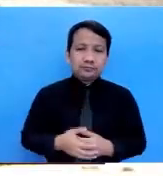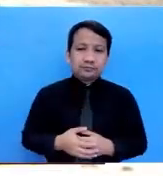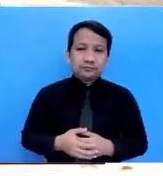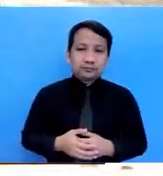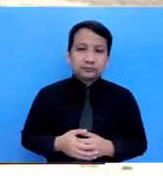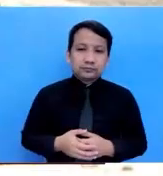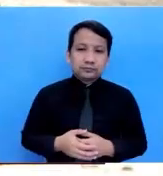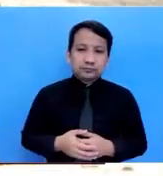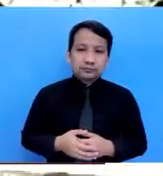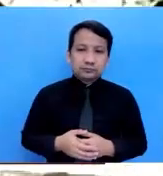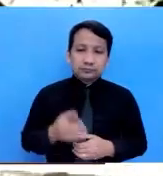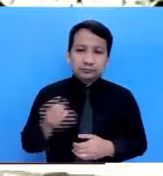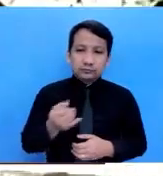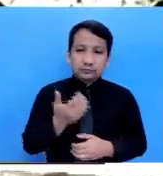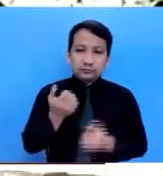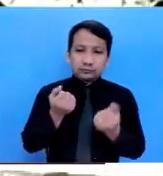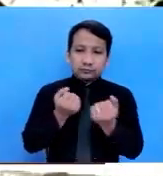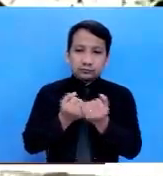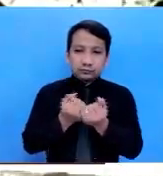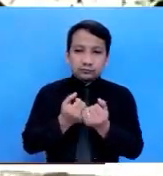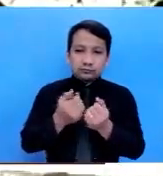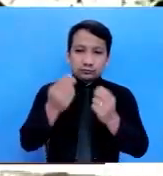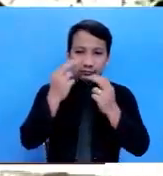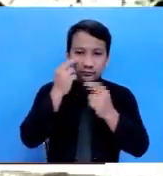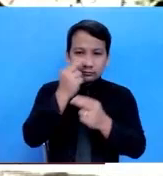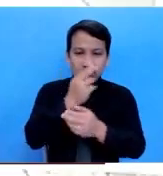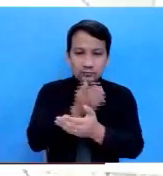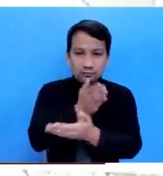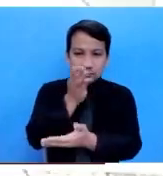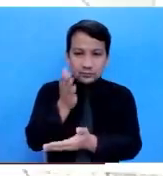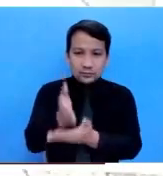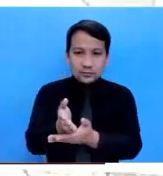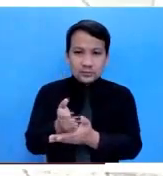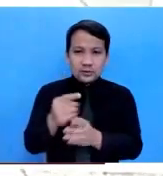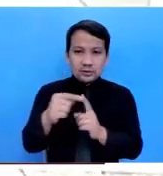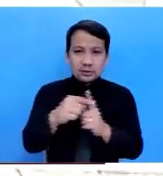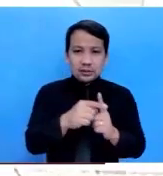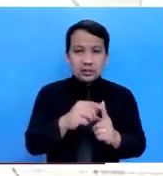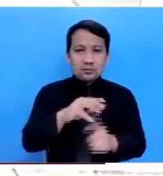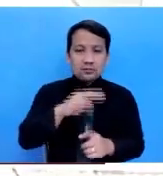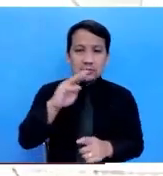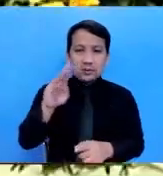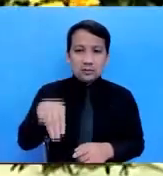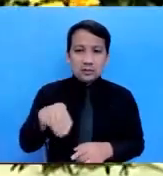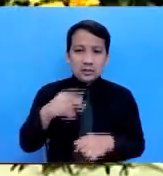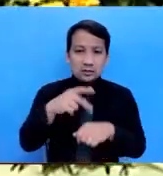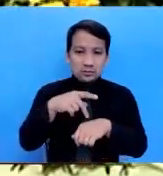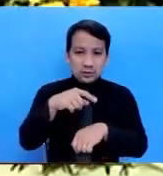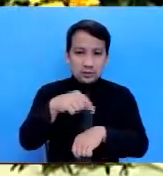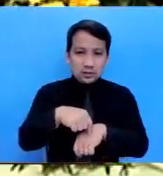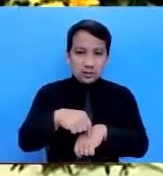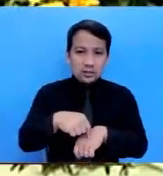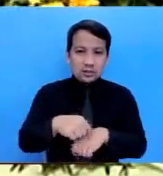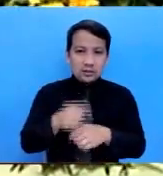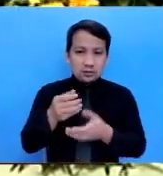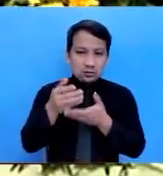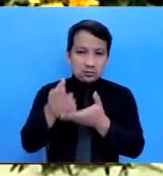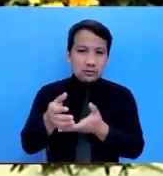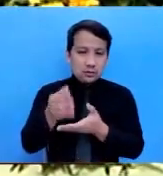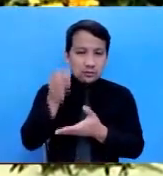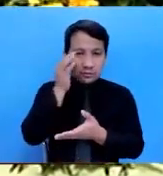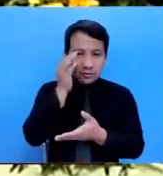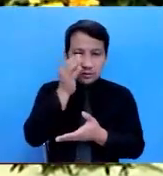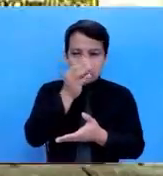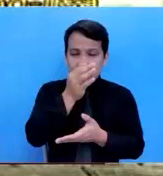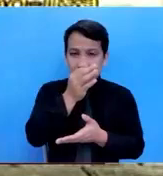Samantala, ilang taga-suporta ng dating Pangulo ang nagtungo sa kanyang puntod sa Manila Memorial Park sa Parañaque para mag-alay ng bulaklak, kandila